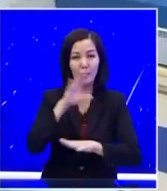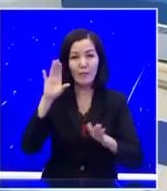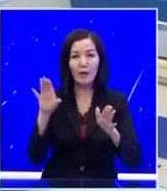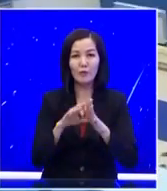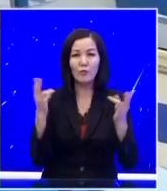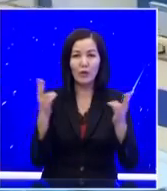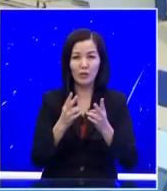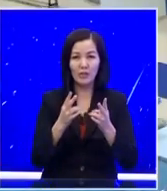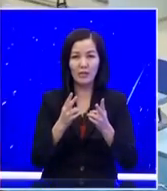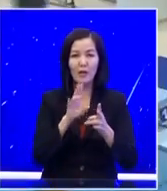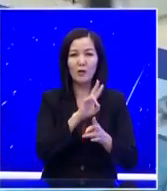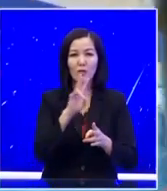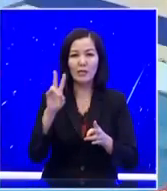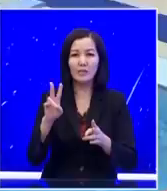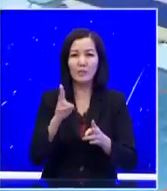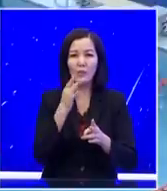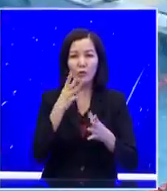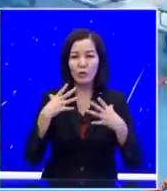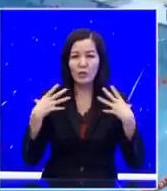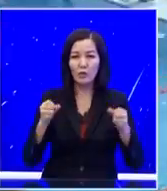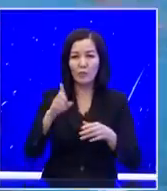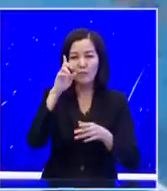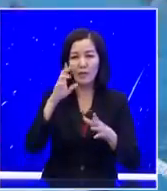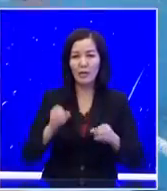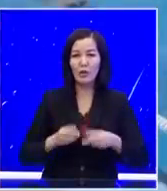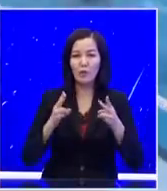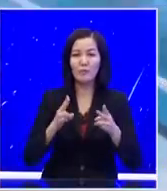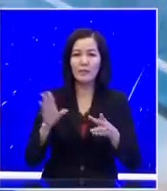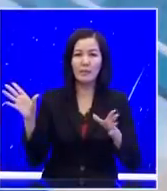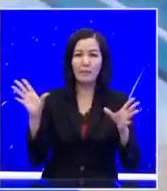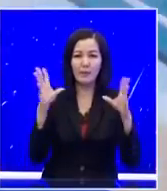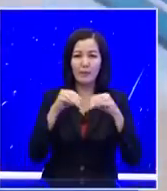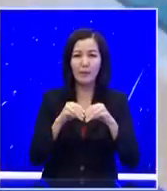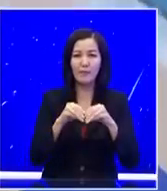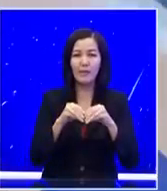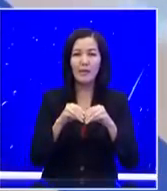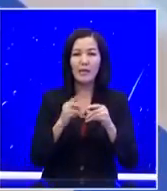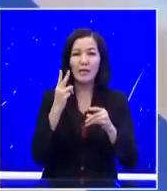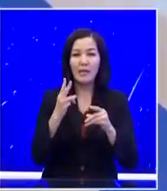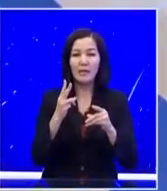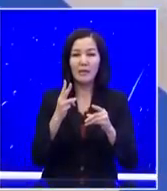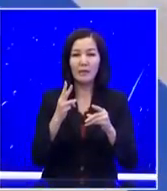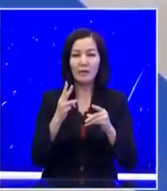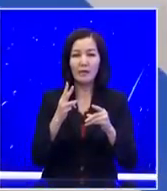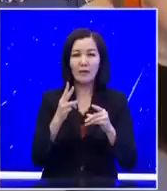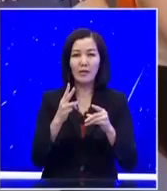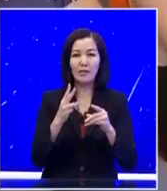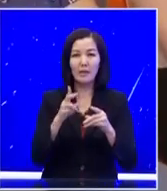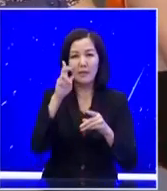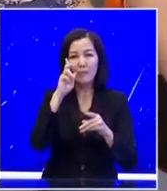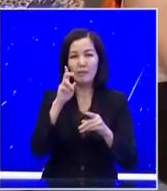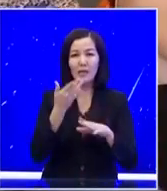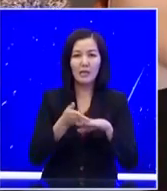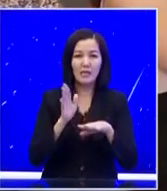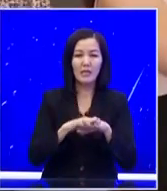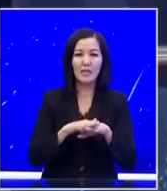Сөз соңында Нұрсұлтан Назарбаев, ұлт денсаулығы мен мемлекет қауіпсіздігі бір-бірімен етене егіз ұғымдар. Мемлекет бұл қиындықтан шығу